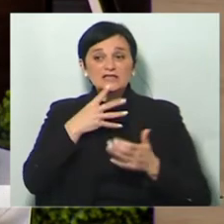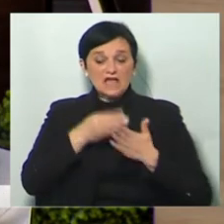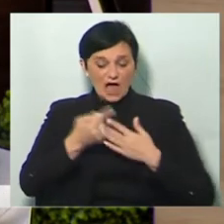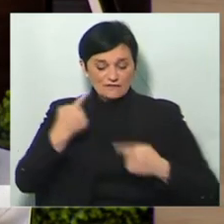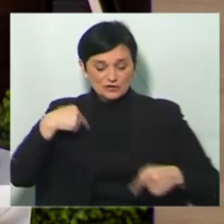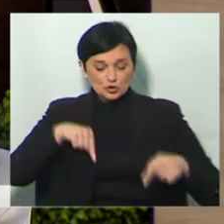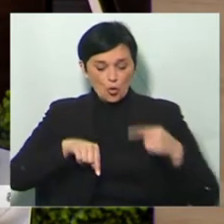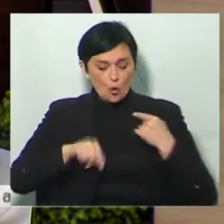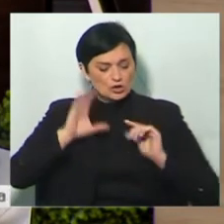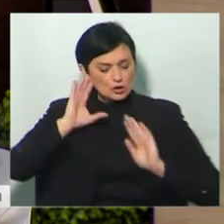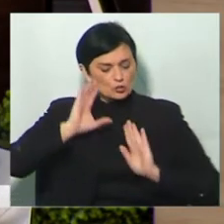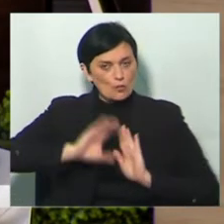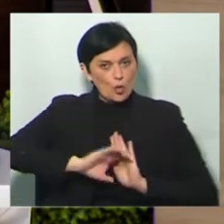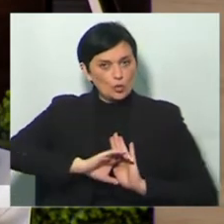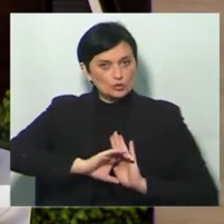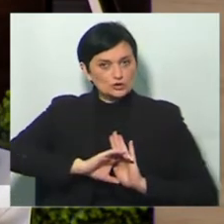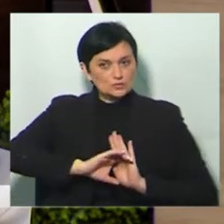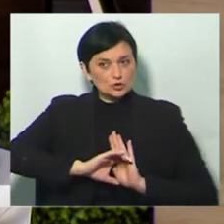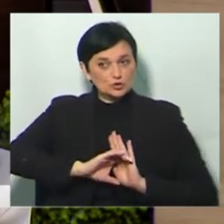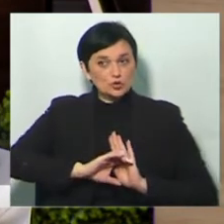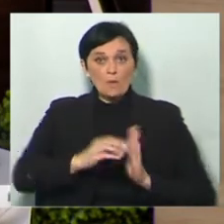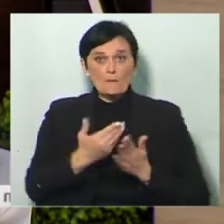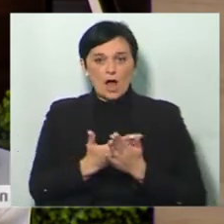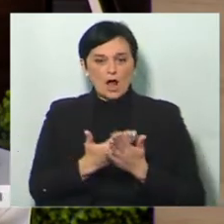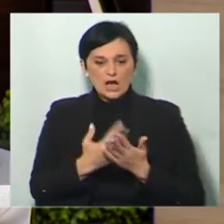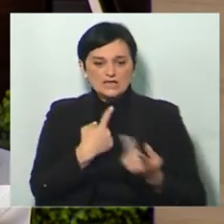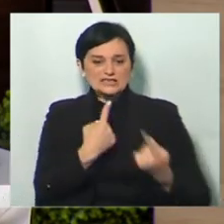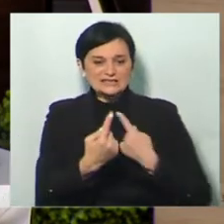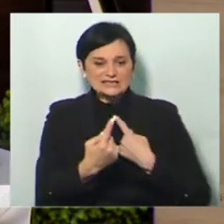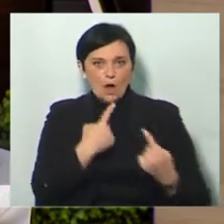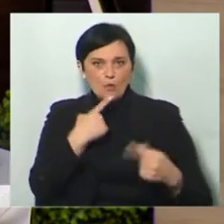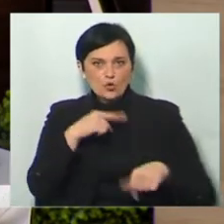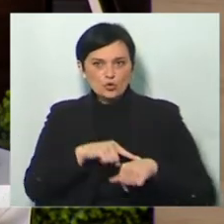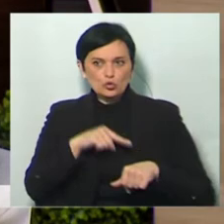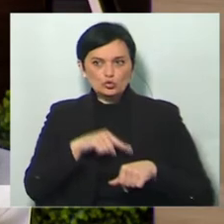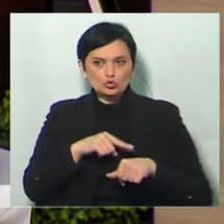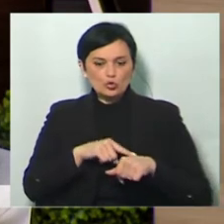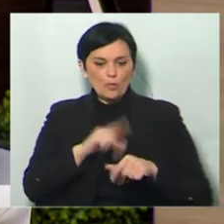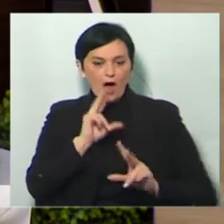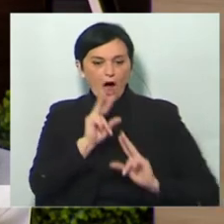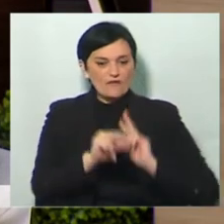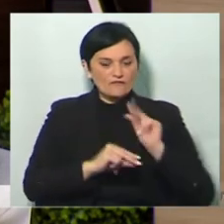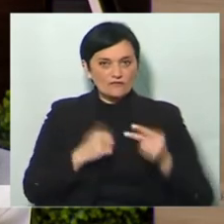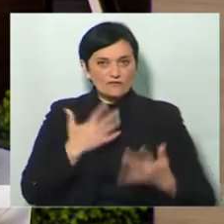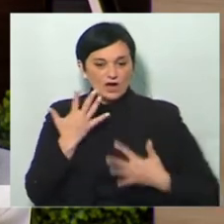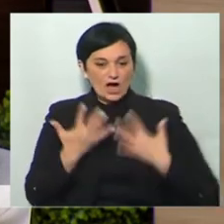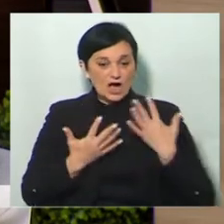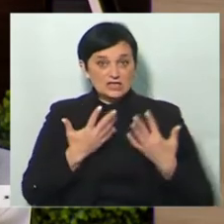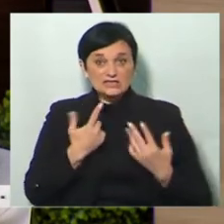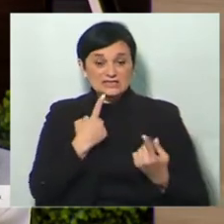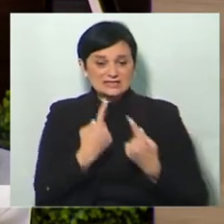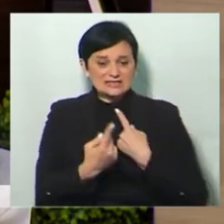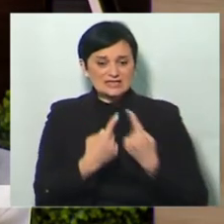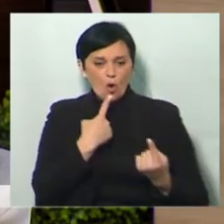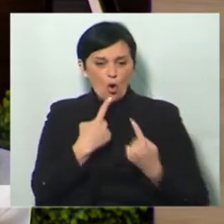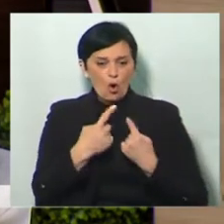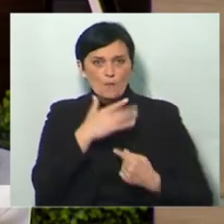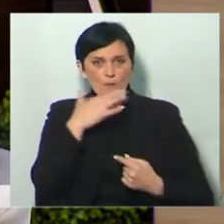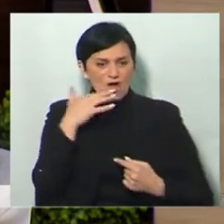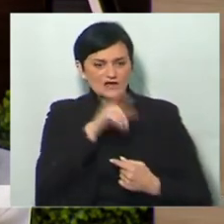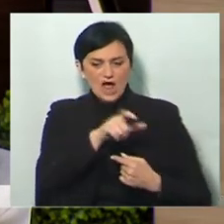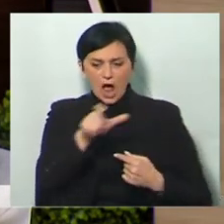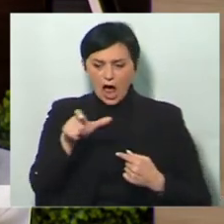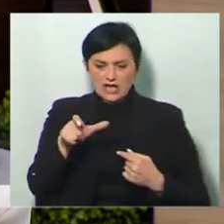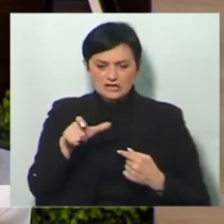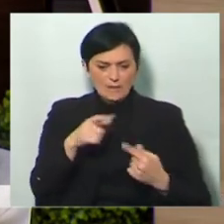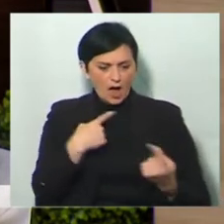ორგანიზმს მოუსმინოს, ხო სწორია? Სად ეხა საუბრის დროს, როგორც ნუტრიციოლოგს მოგეხსენება, სად საუბრის დროს ბეზ ადამიანთან ერთად